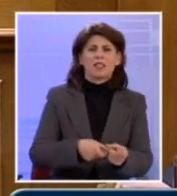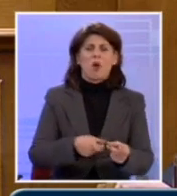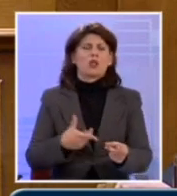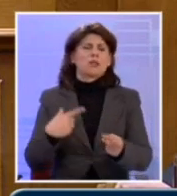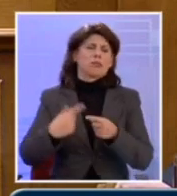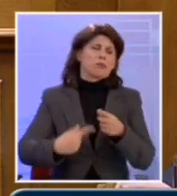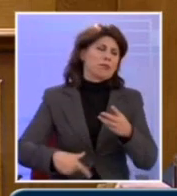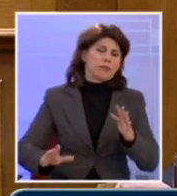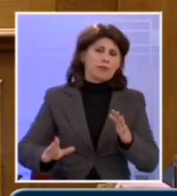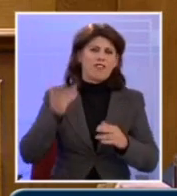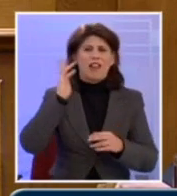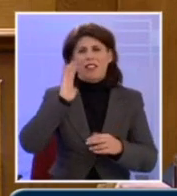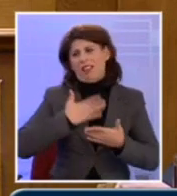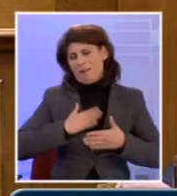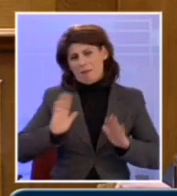απειλών.